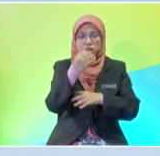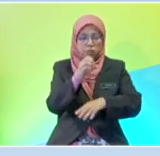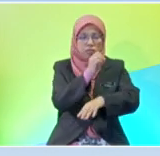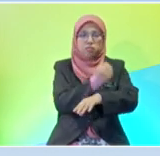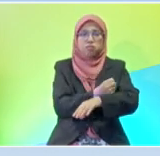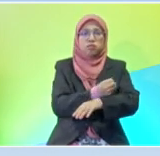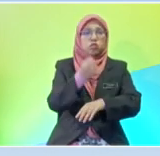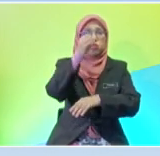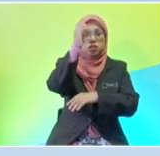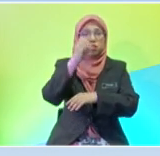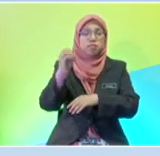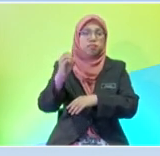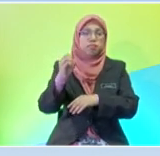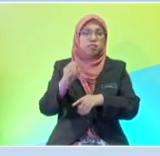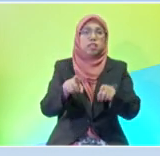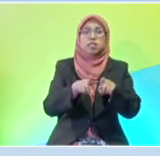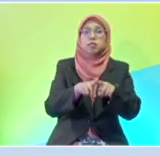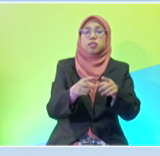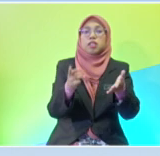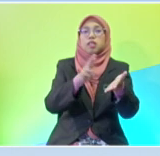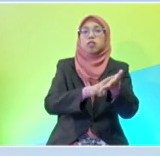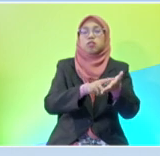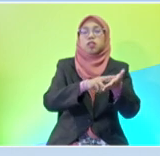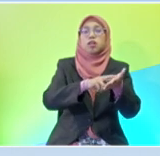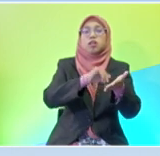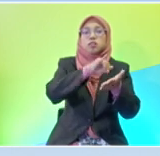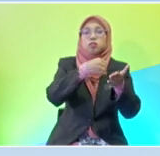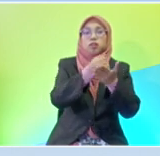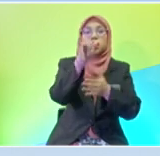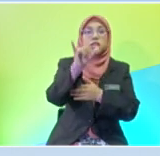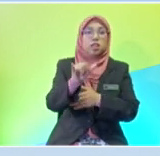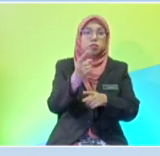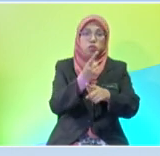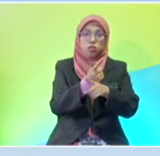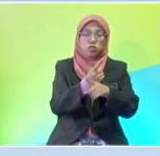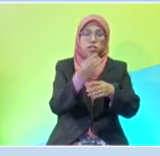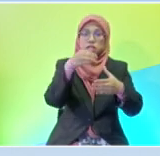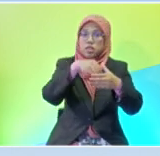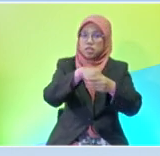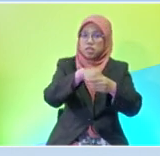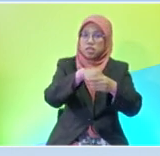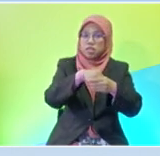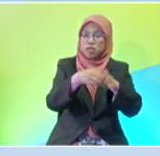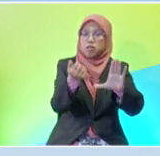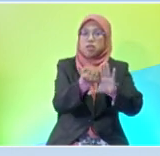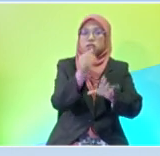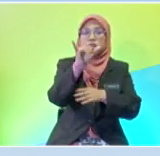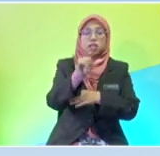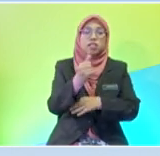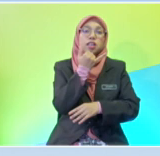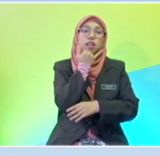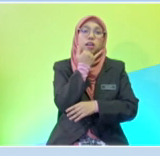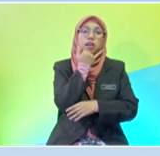sama dengan merecord mall yang betul dalam yang salah oke